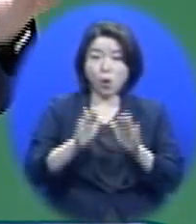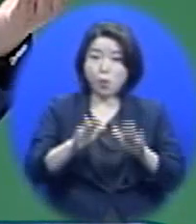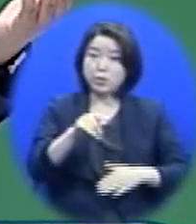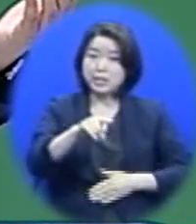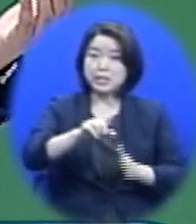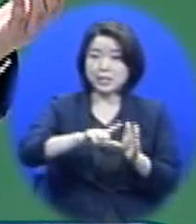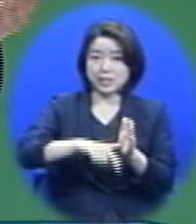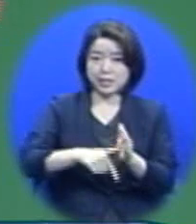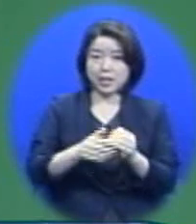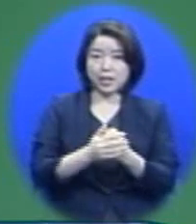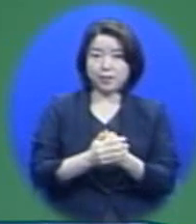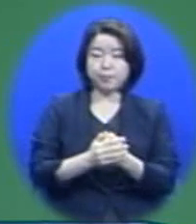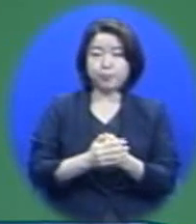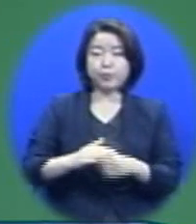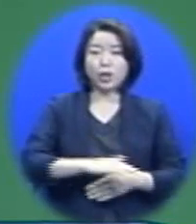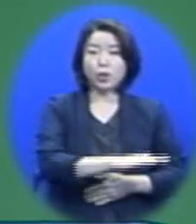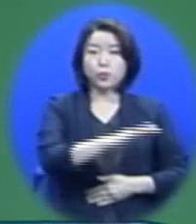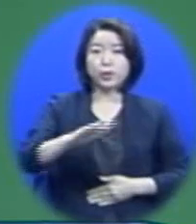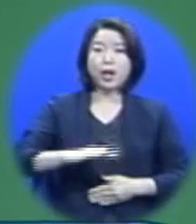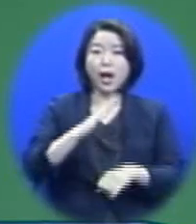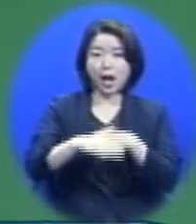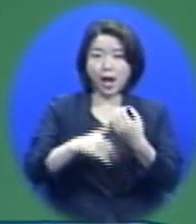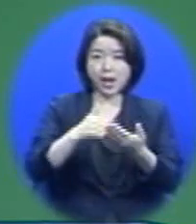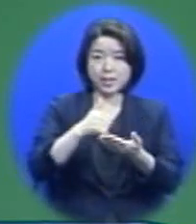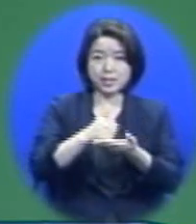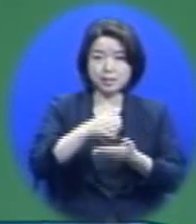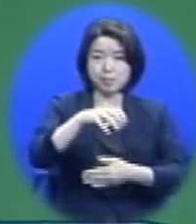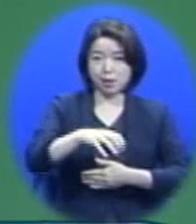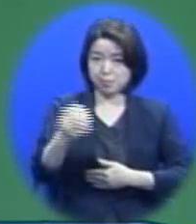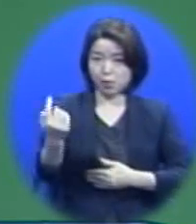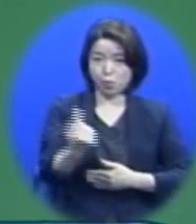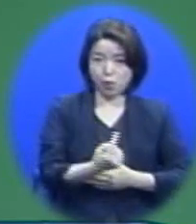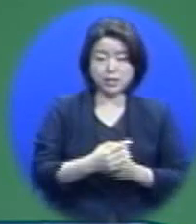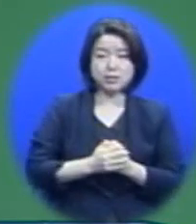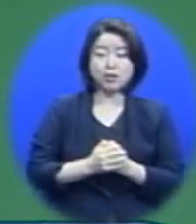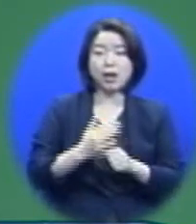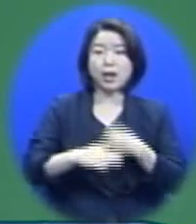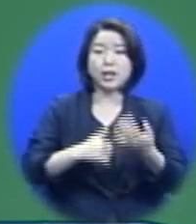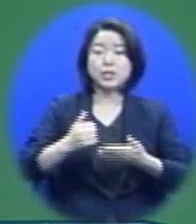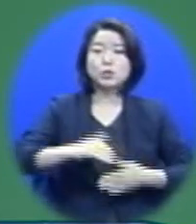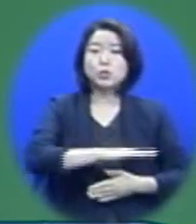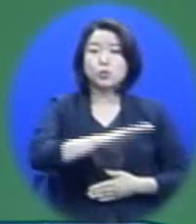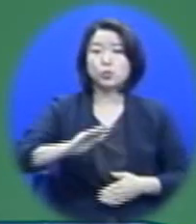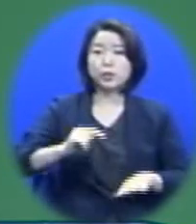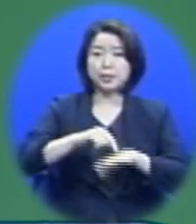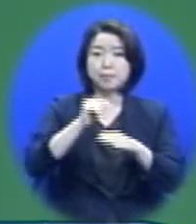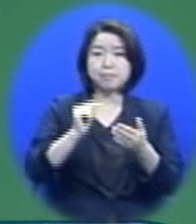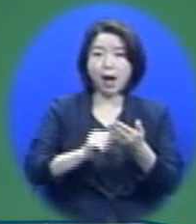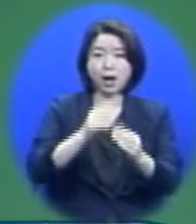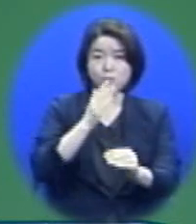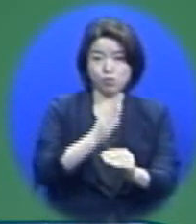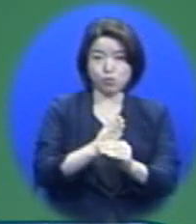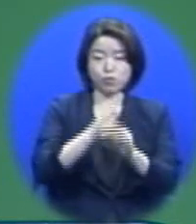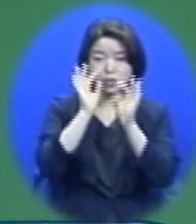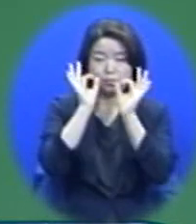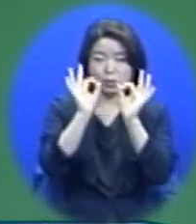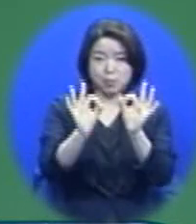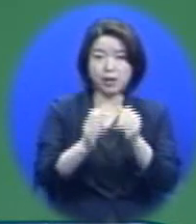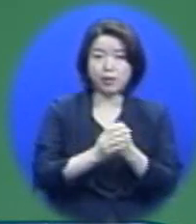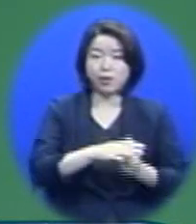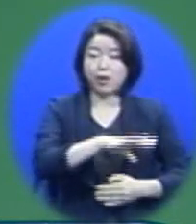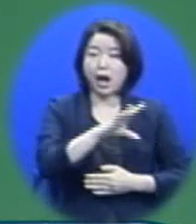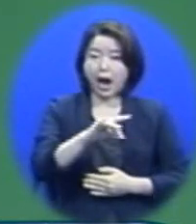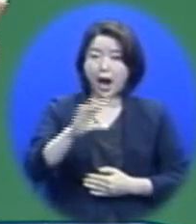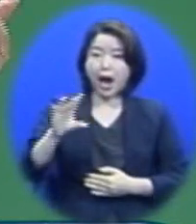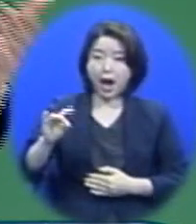시간에 우리가 하나님 앞에 이렇게 나왔습니다. 하나님은 우리의 마음의 중심을 보세요. 때때로 우리는